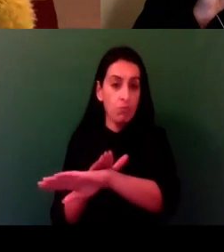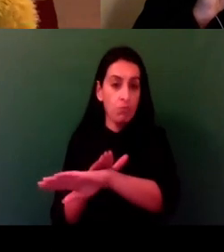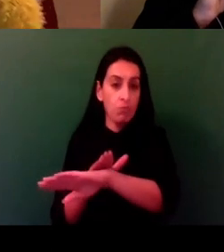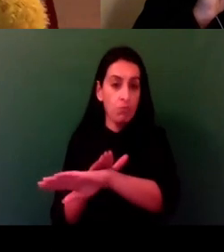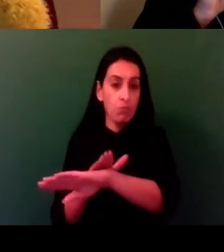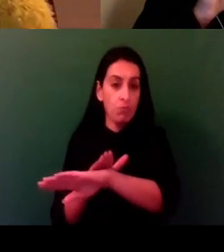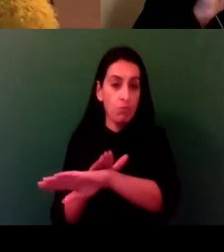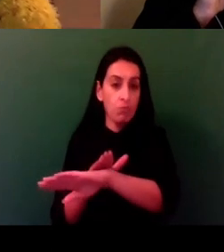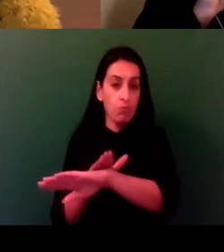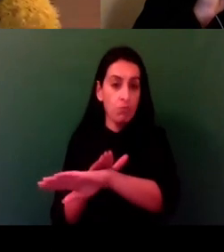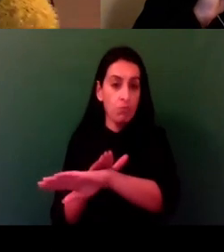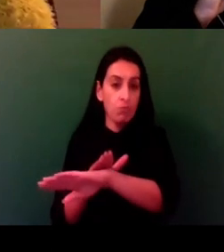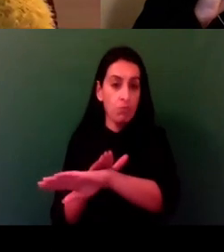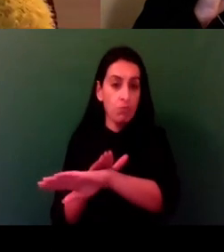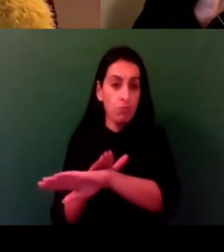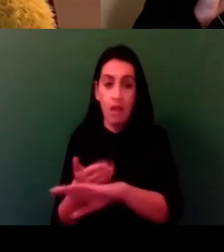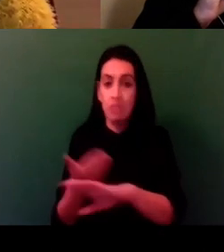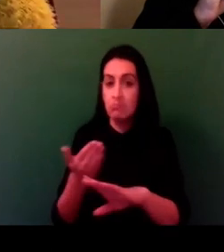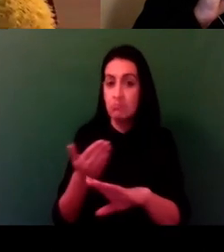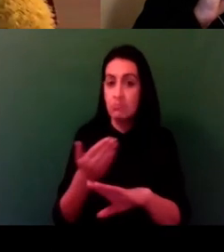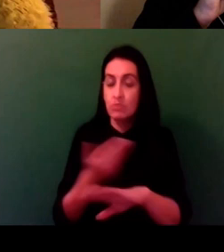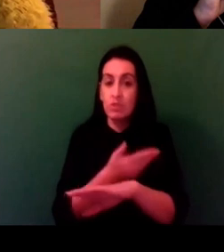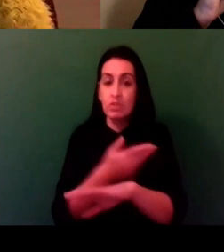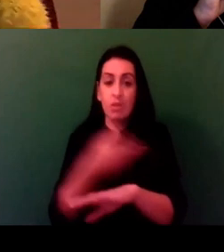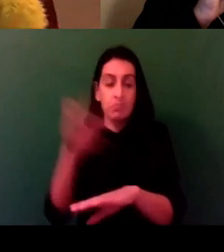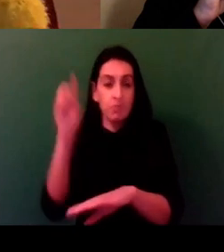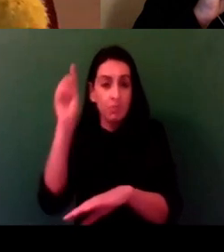işte neden heykeltıraşlar yarışmaya katılamıyor